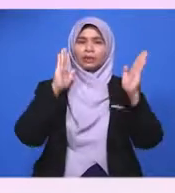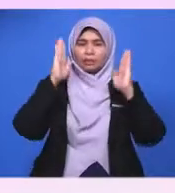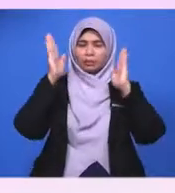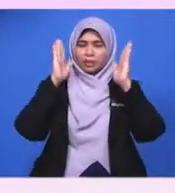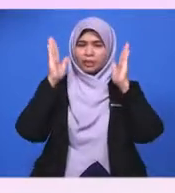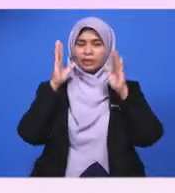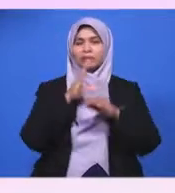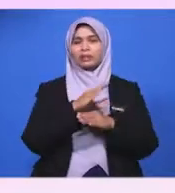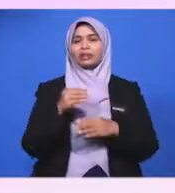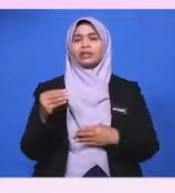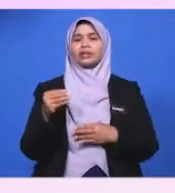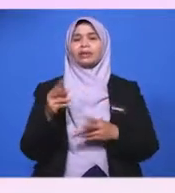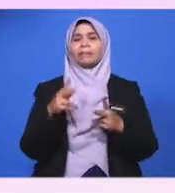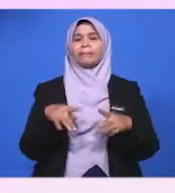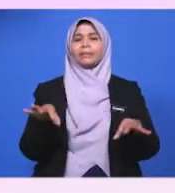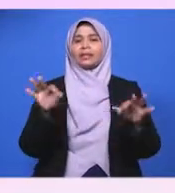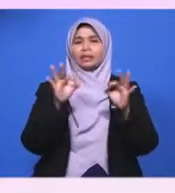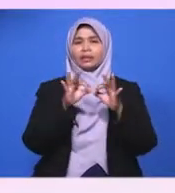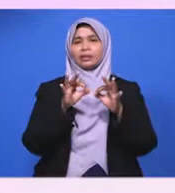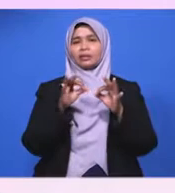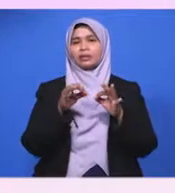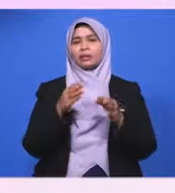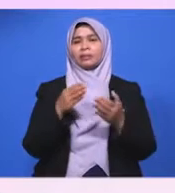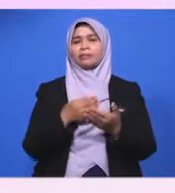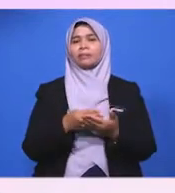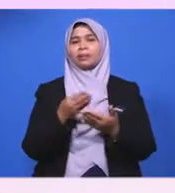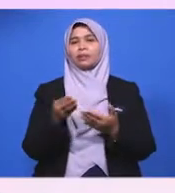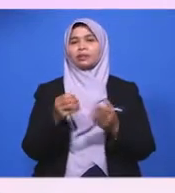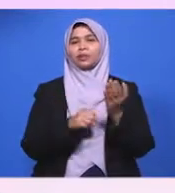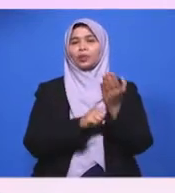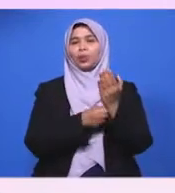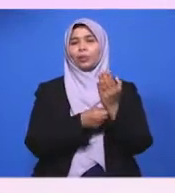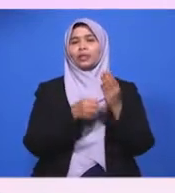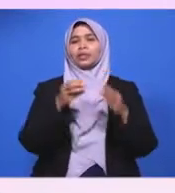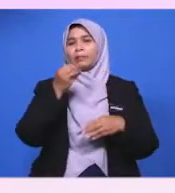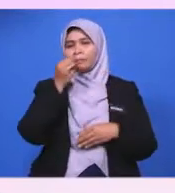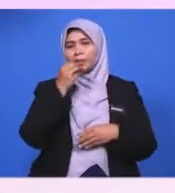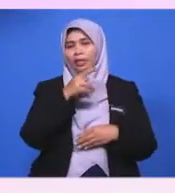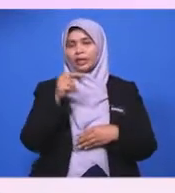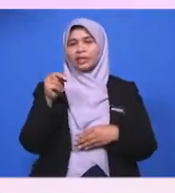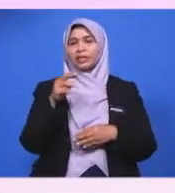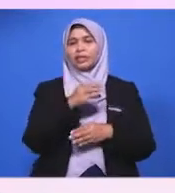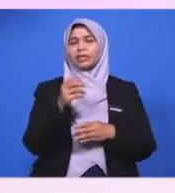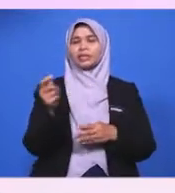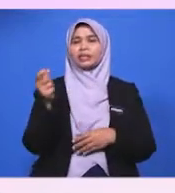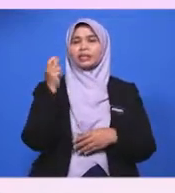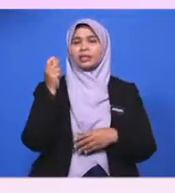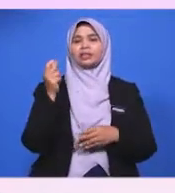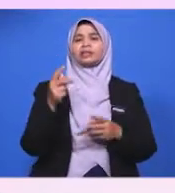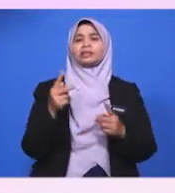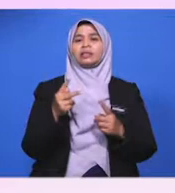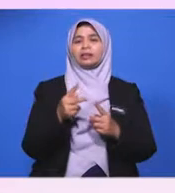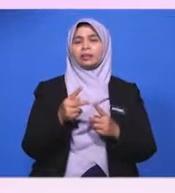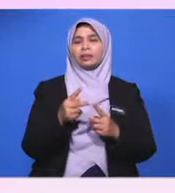dan memainkan peranan penting membekal sumber makanan dan tenaga kepada